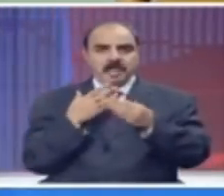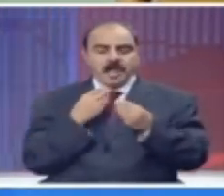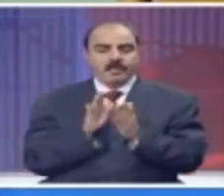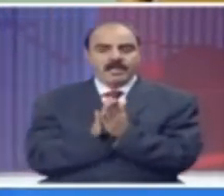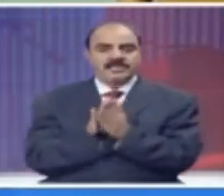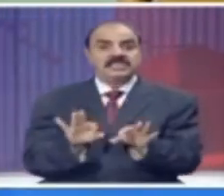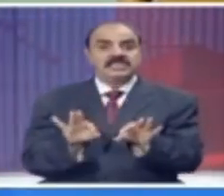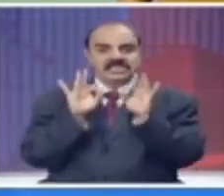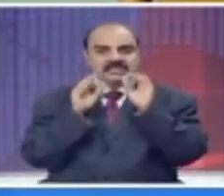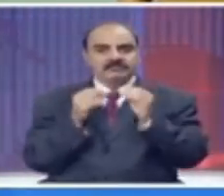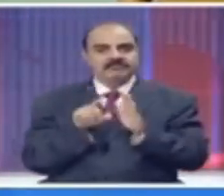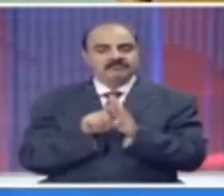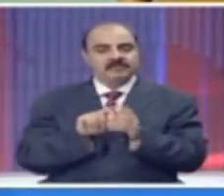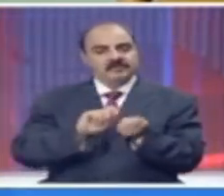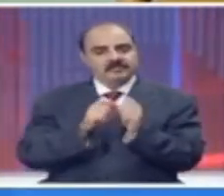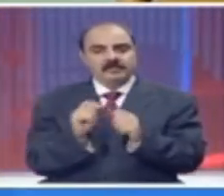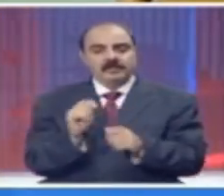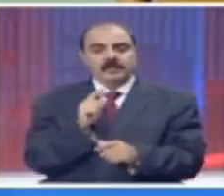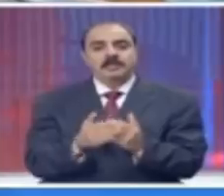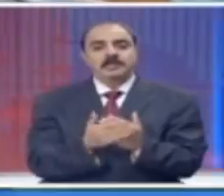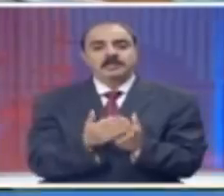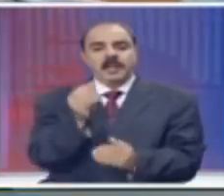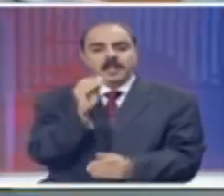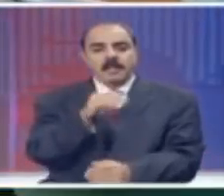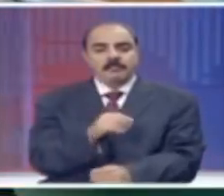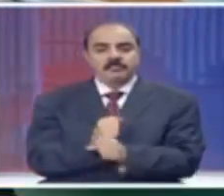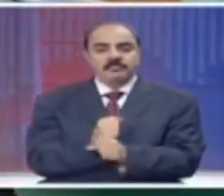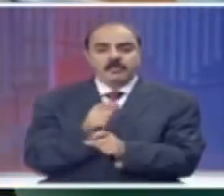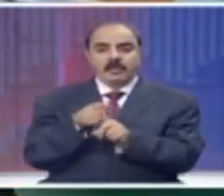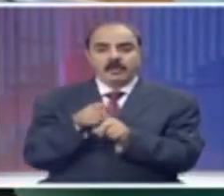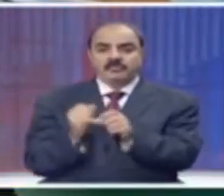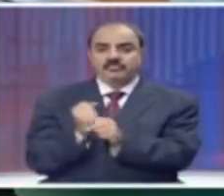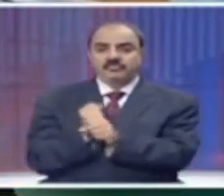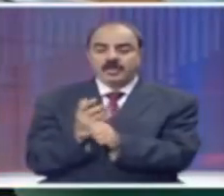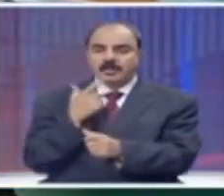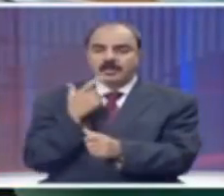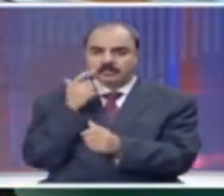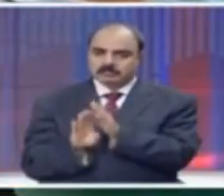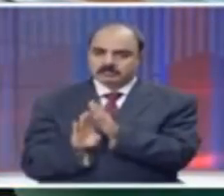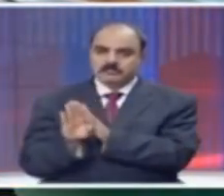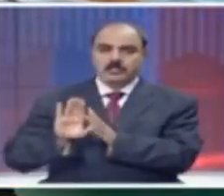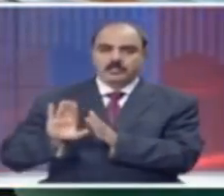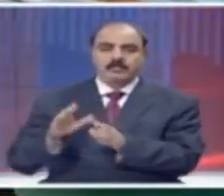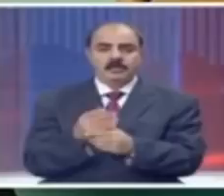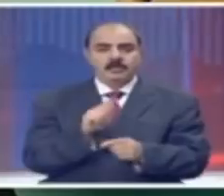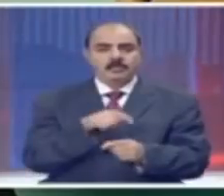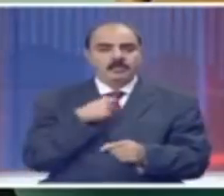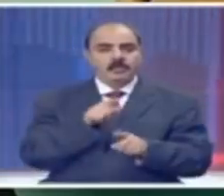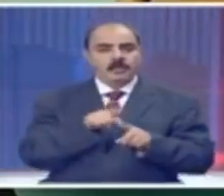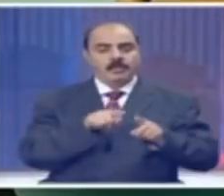الجديدة، وتتضمن التعديلات استحداث عدد من النصوص والمواد غير المسبوقة، منها توسيع